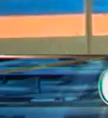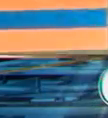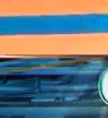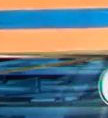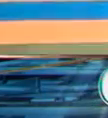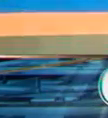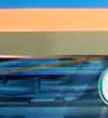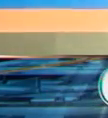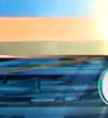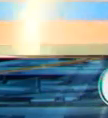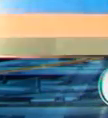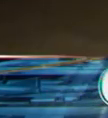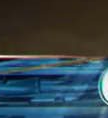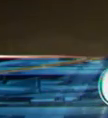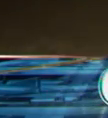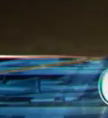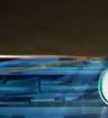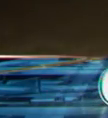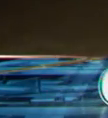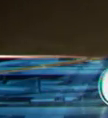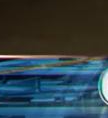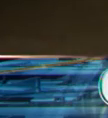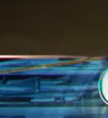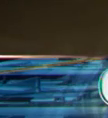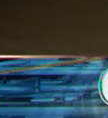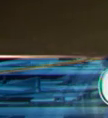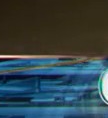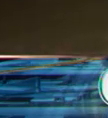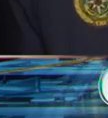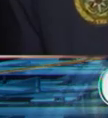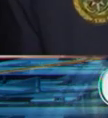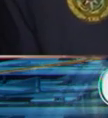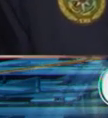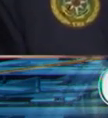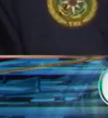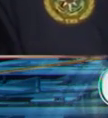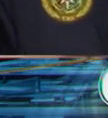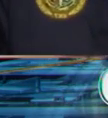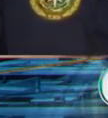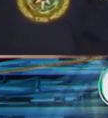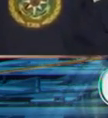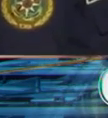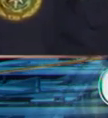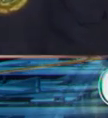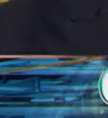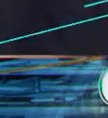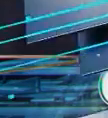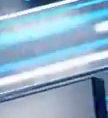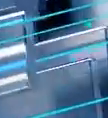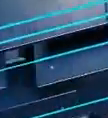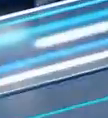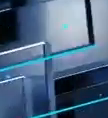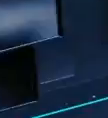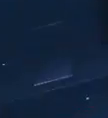Во спасение отца и сына. Мужчину и его 12-летнего сына ночью унесло ветром на Капшигайском водохранилище.